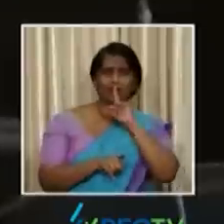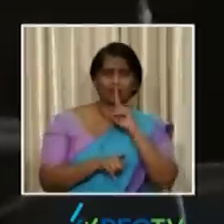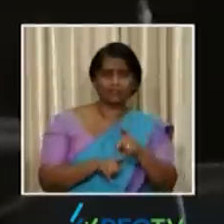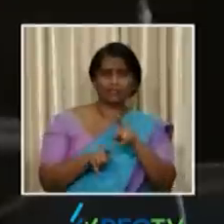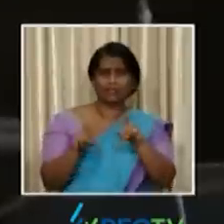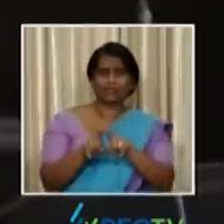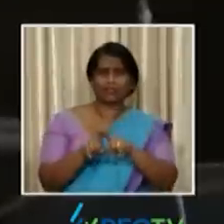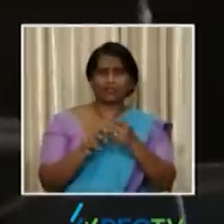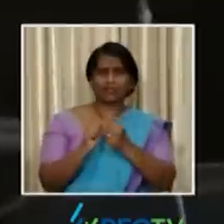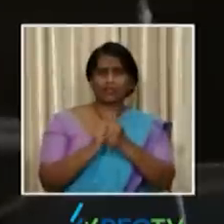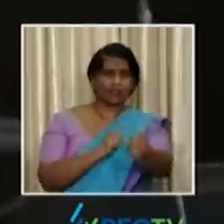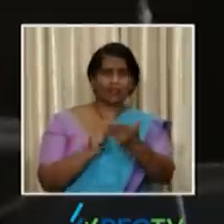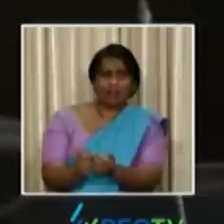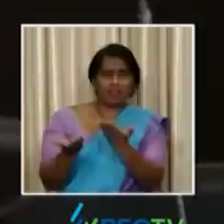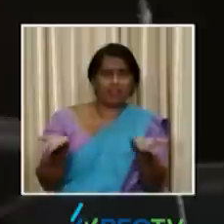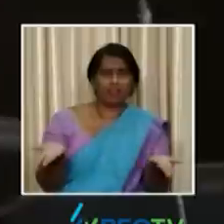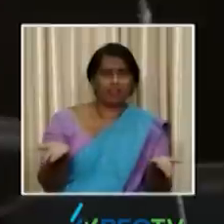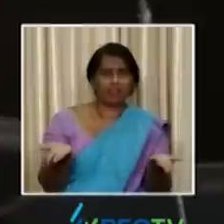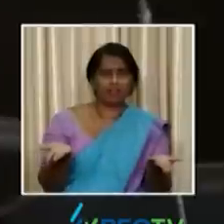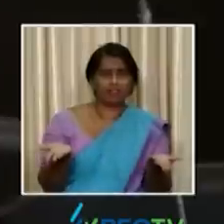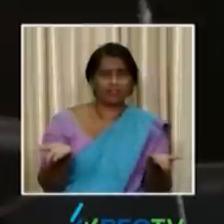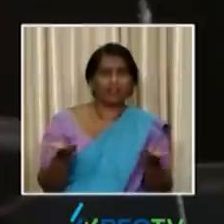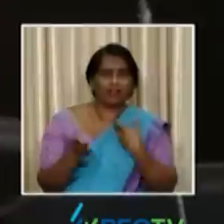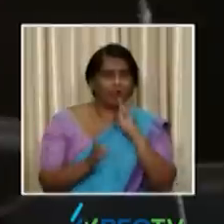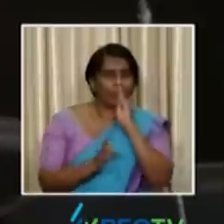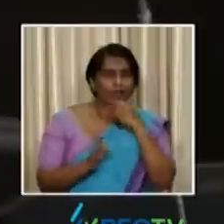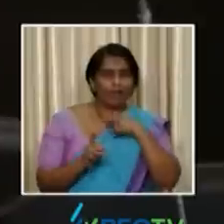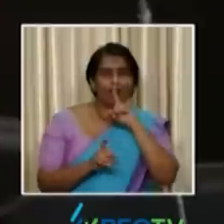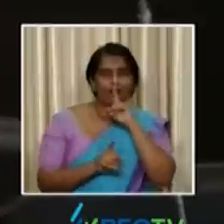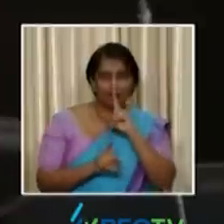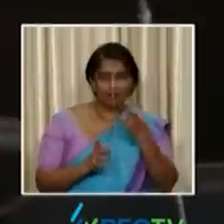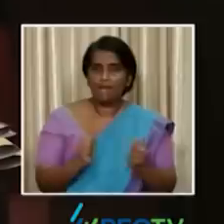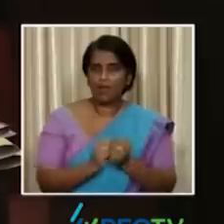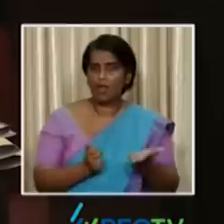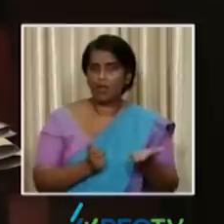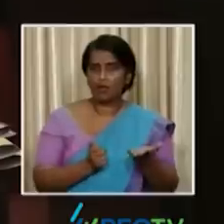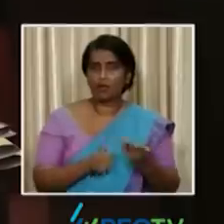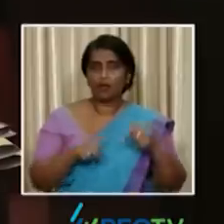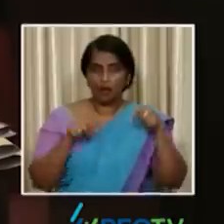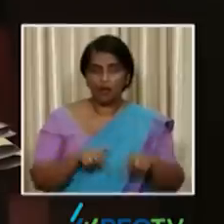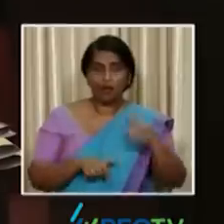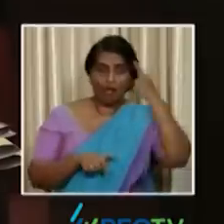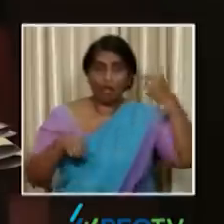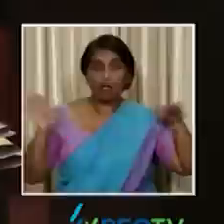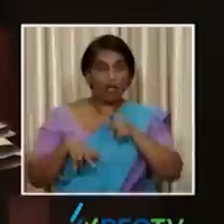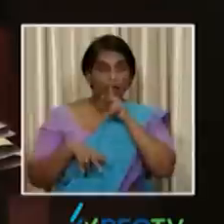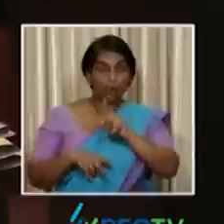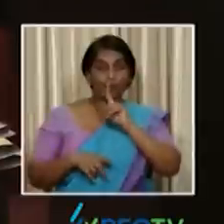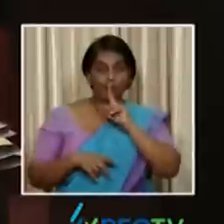වගේ එන්ටර්ටේන් කරන්නවත් ඇයි මේ වගේ දා? මම නිකන් අහන්නේ මොකද මට නිකන් පැටලිලා තියෙන්නේ. දැන් කපුටගේ ඉල්ලීම